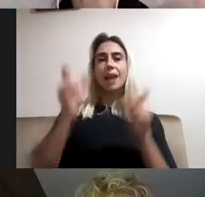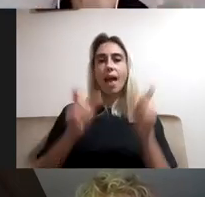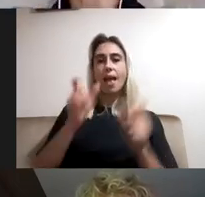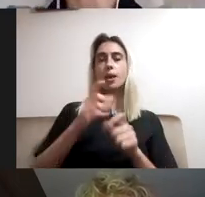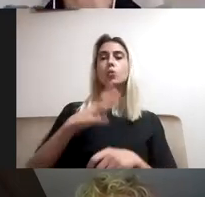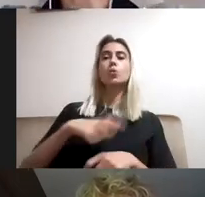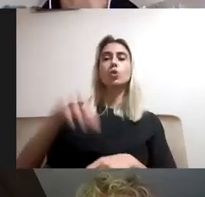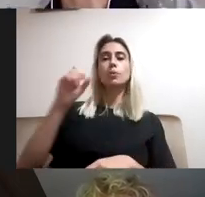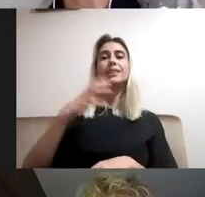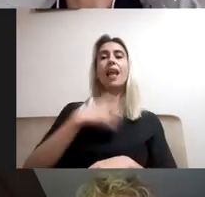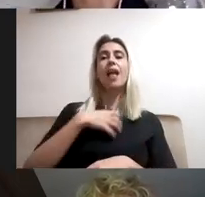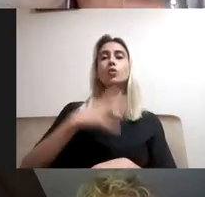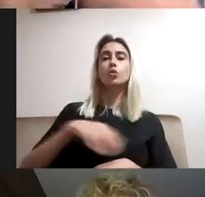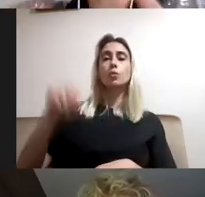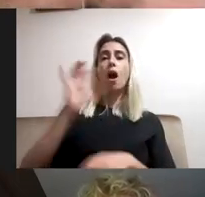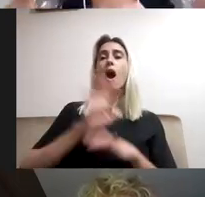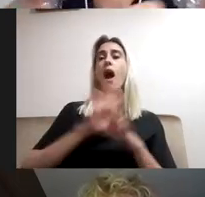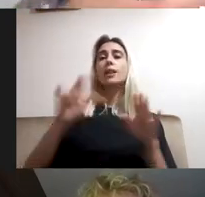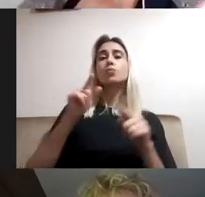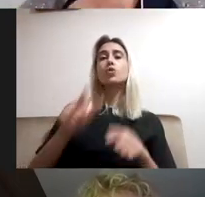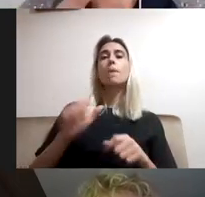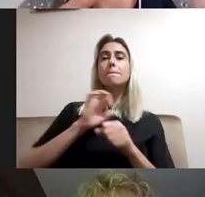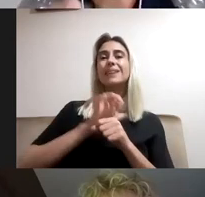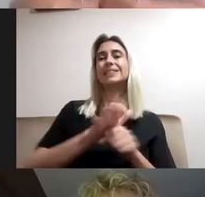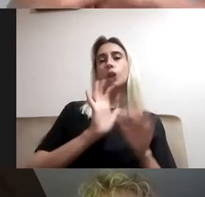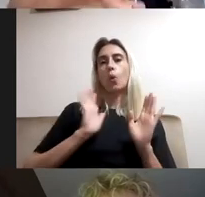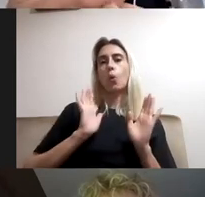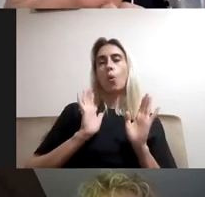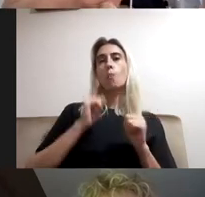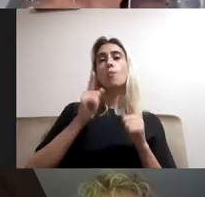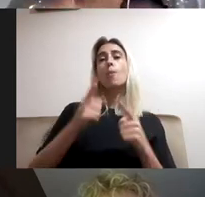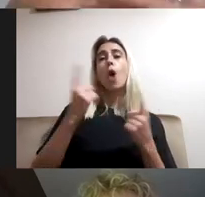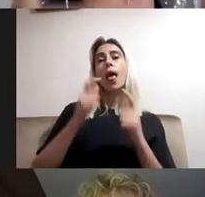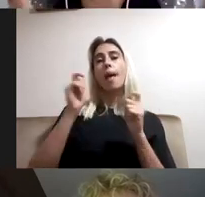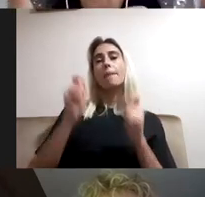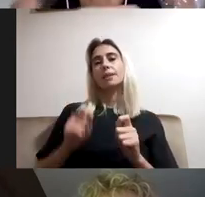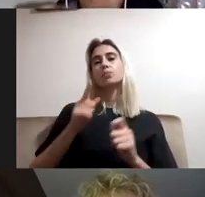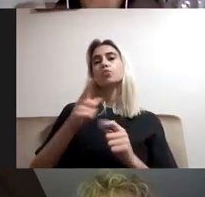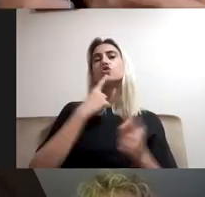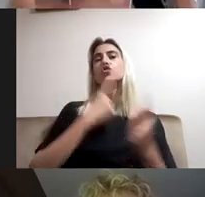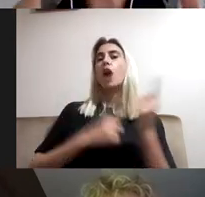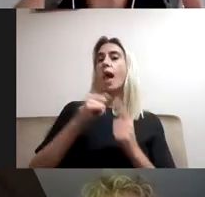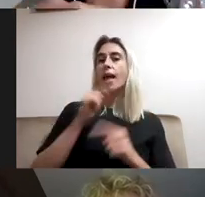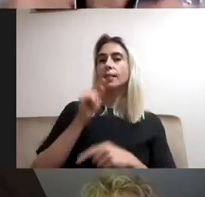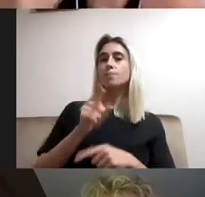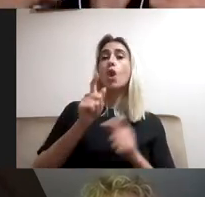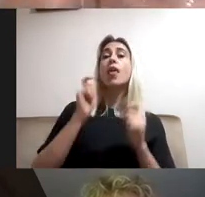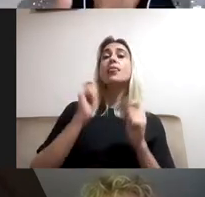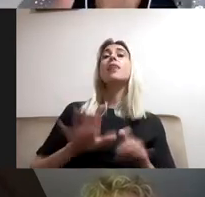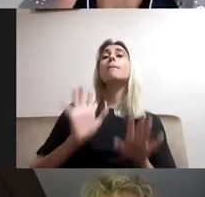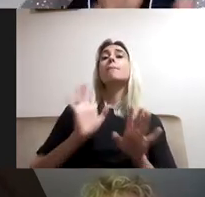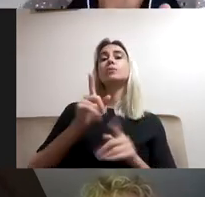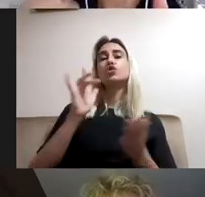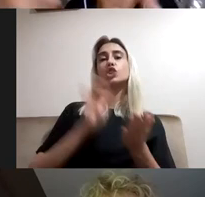kendi kurumunda artık bunu baskılıyor. Böyle yapılması gerekiyor. Bu şikayet edilir. Böyle yapmazsanız bundan